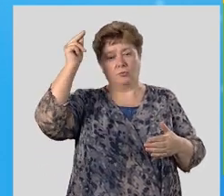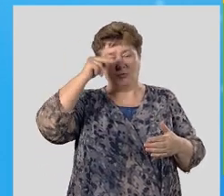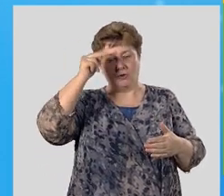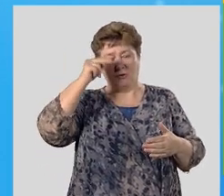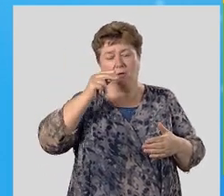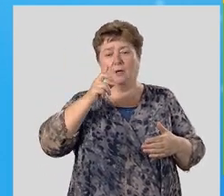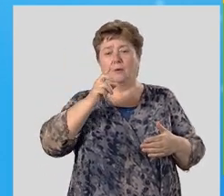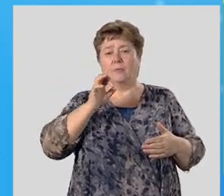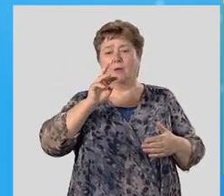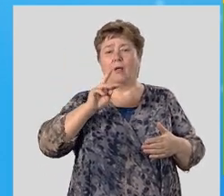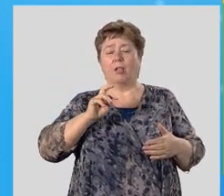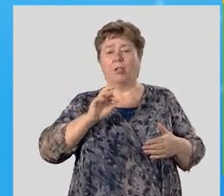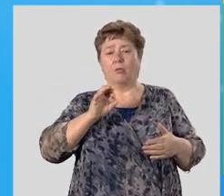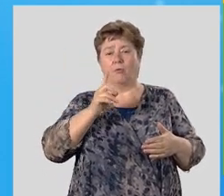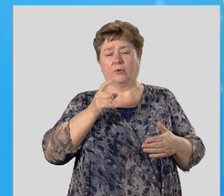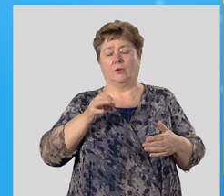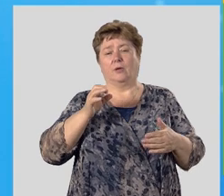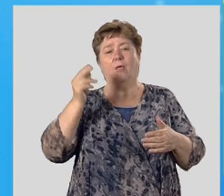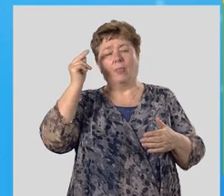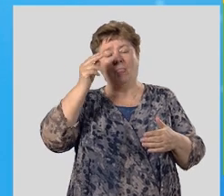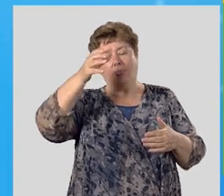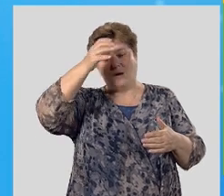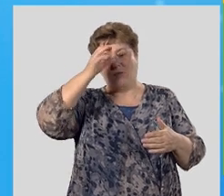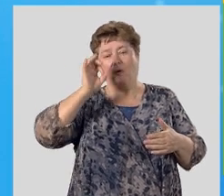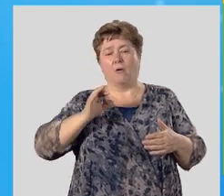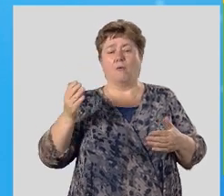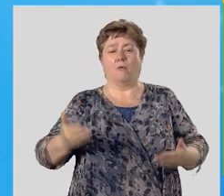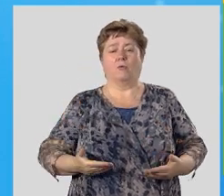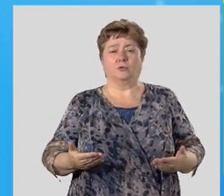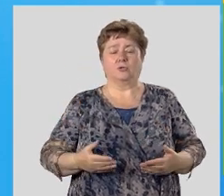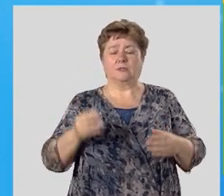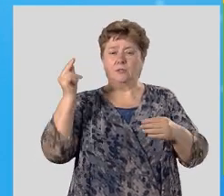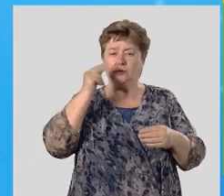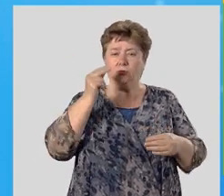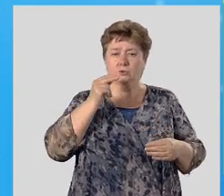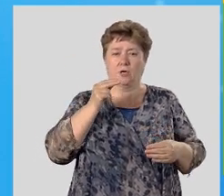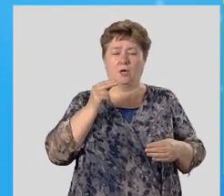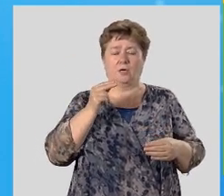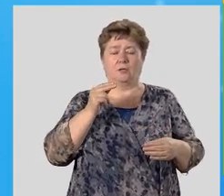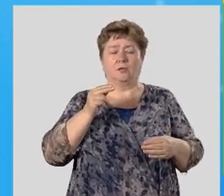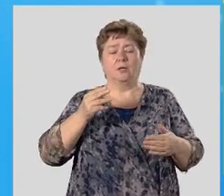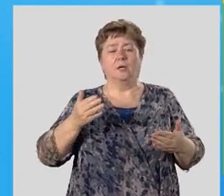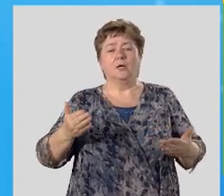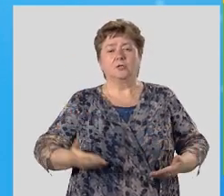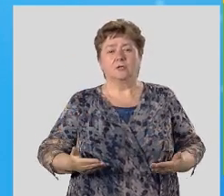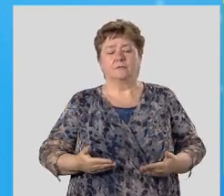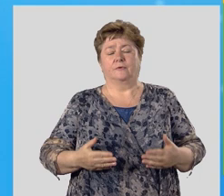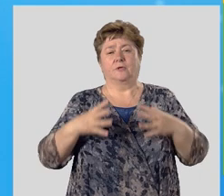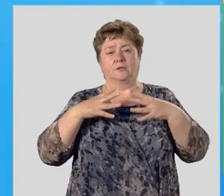учение. Биология – это наука о жизни. Она изучает живые тела